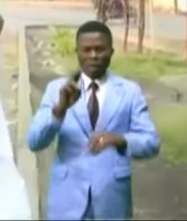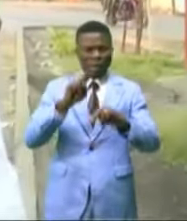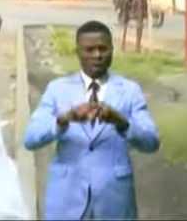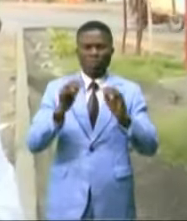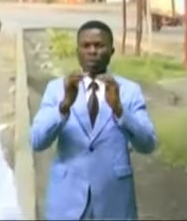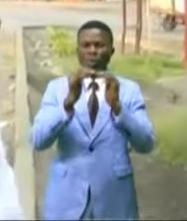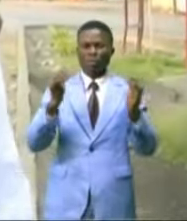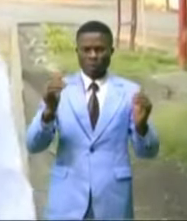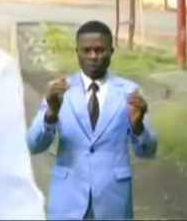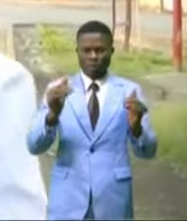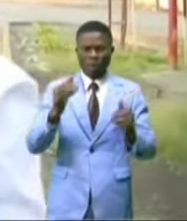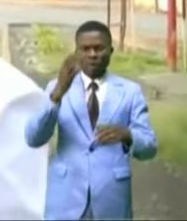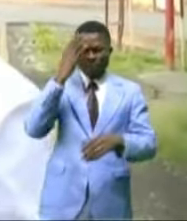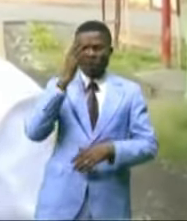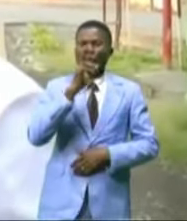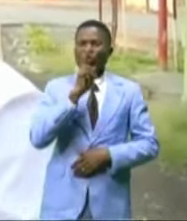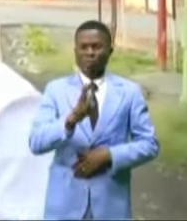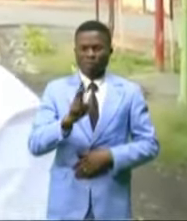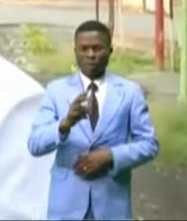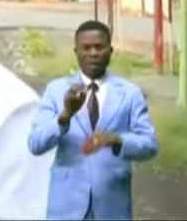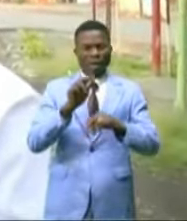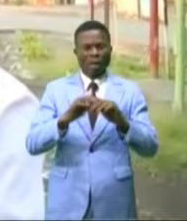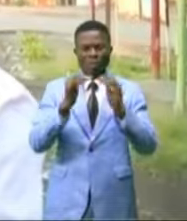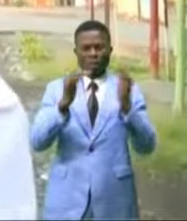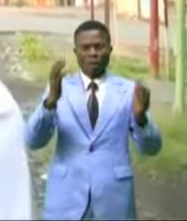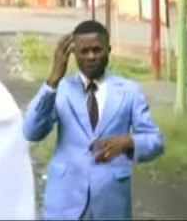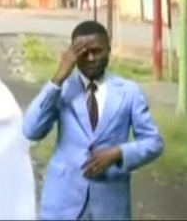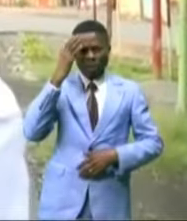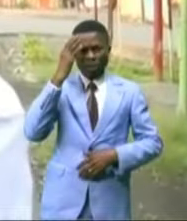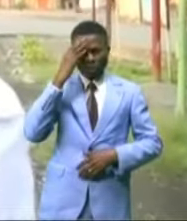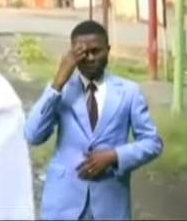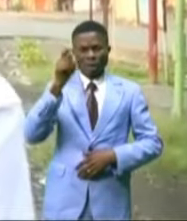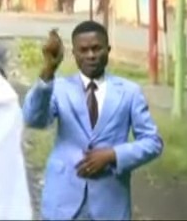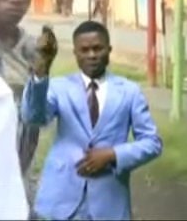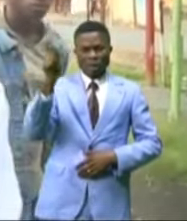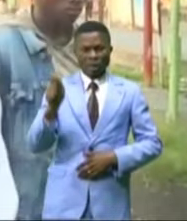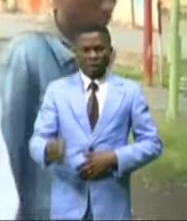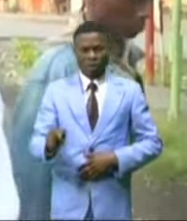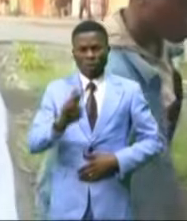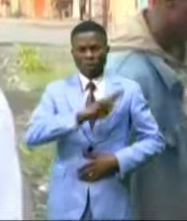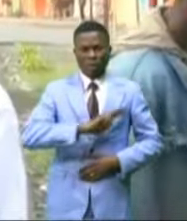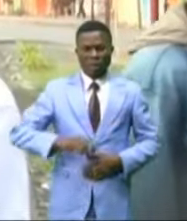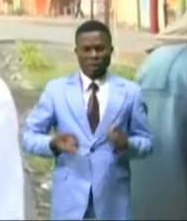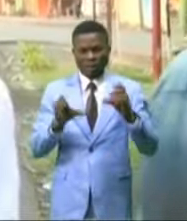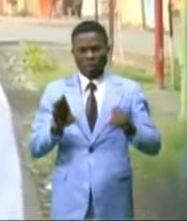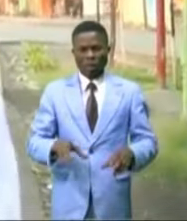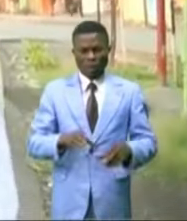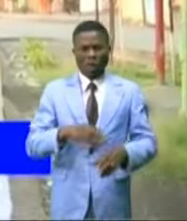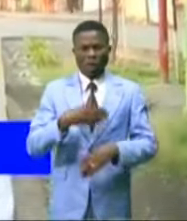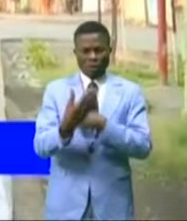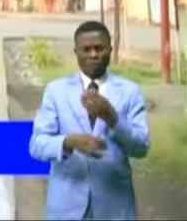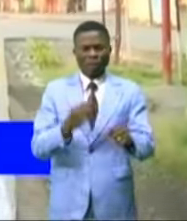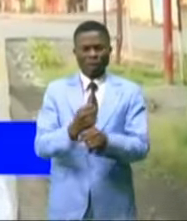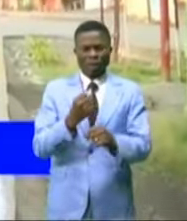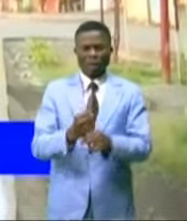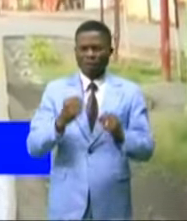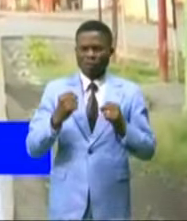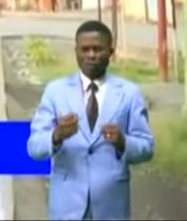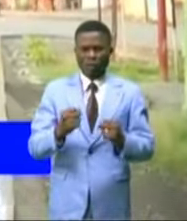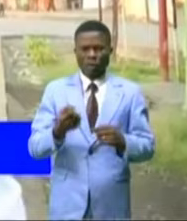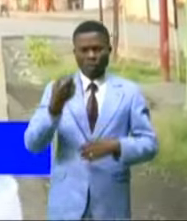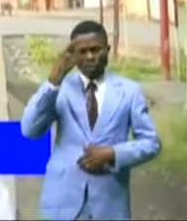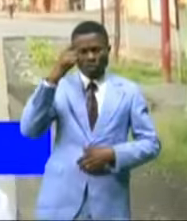d'être rassuré d'être calme et de savoir que les forces armées de la République sont en train de tout mettre en uvre